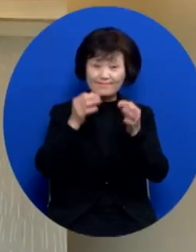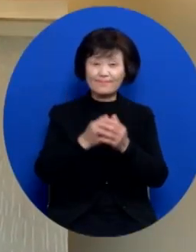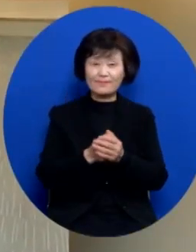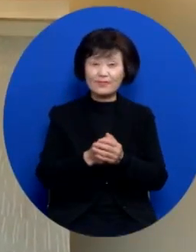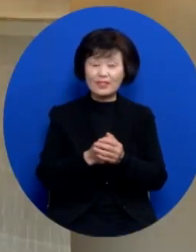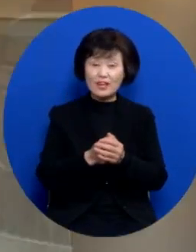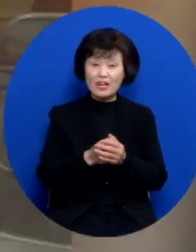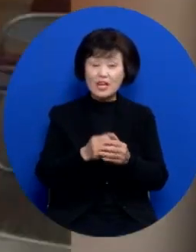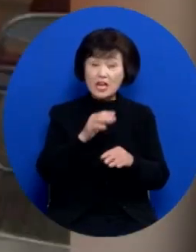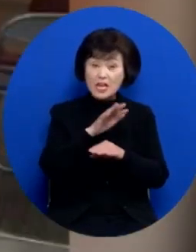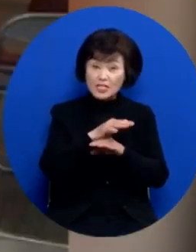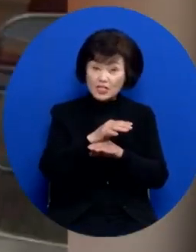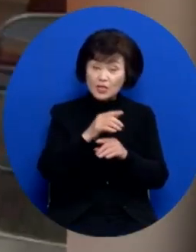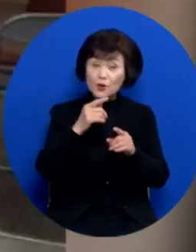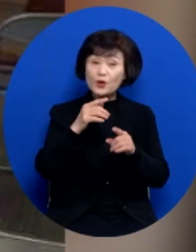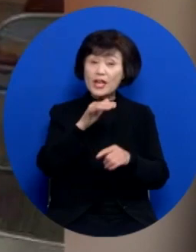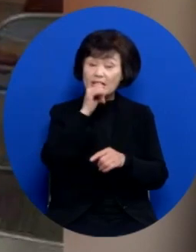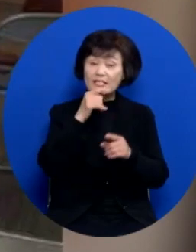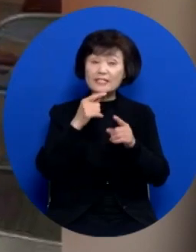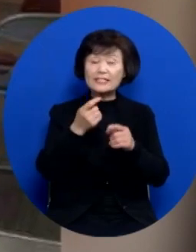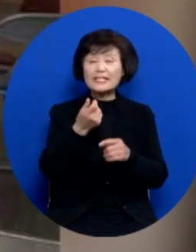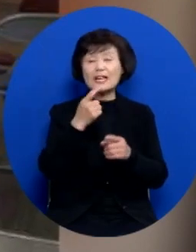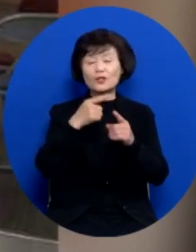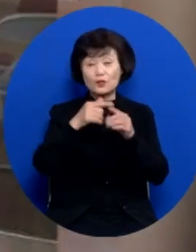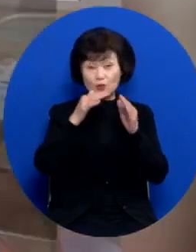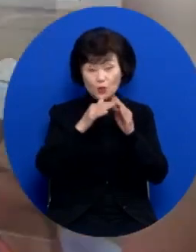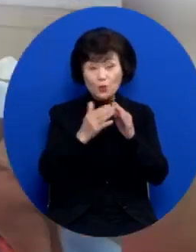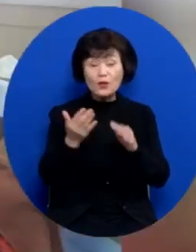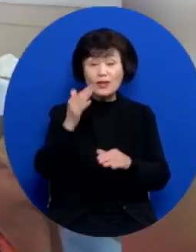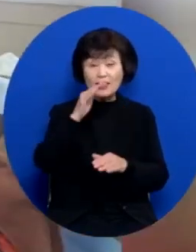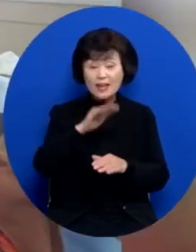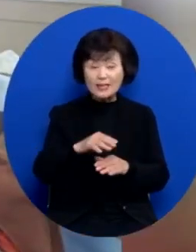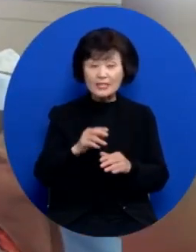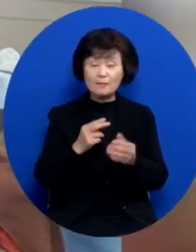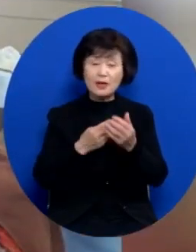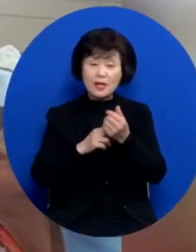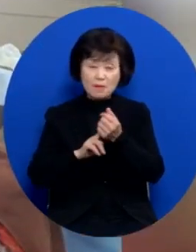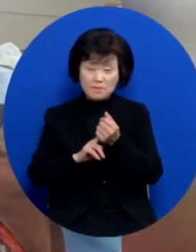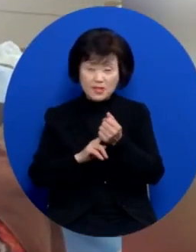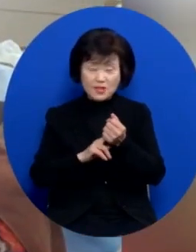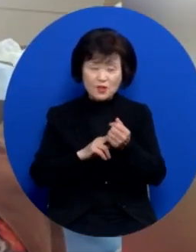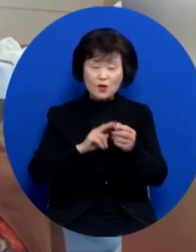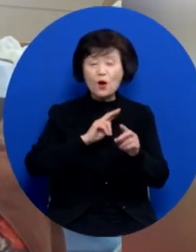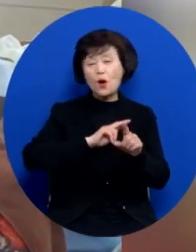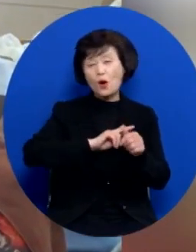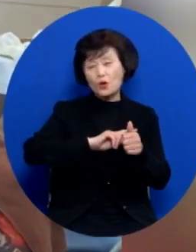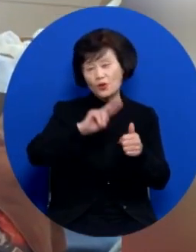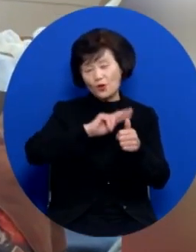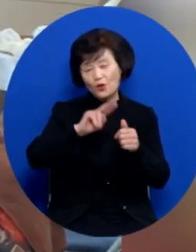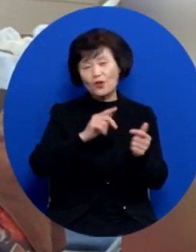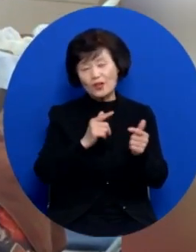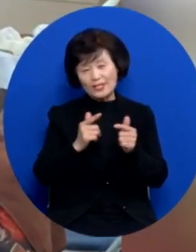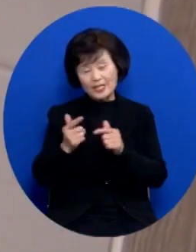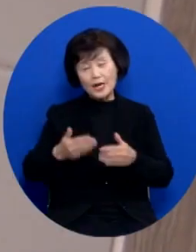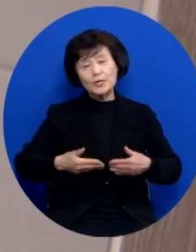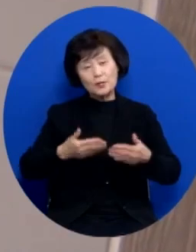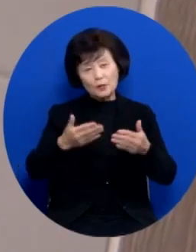합산교회는 농촌 지역 작은 교회지만 마을 주민들에게 미용과 의료봉사를 부산보건병원과 서머나 교회와 함께